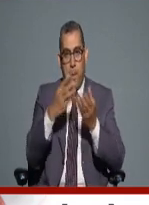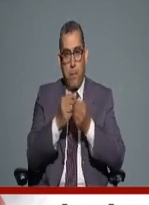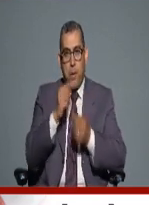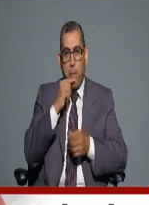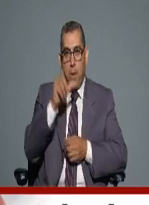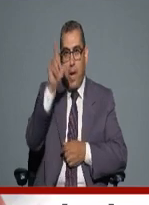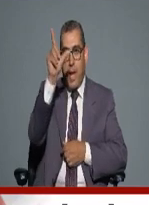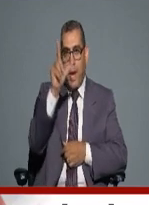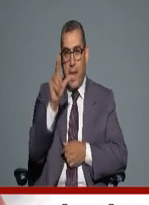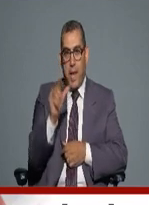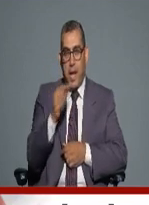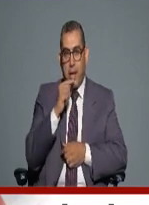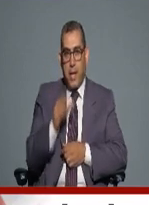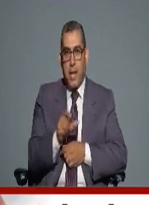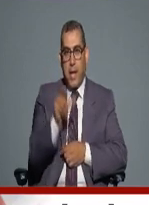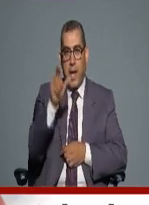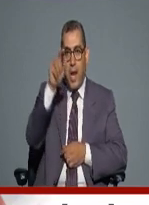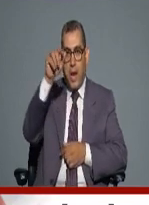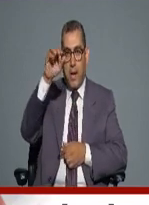النيل.